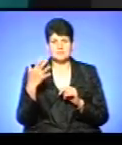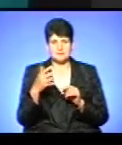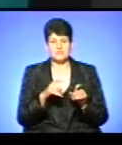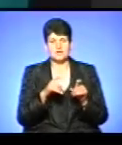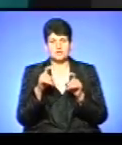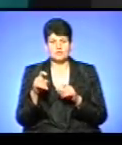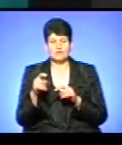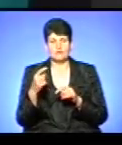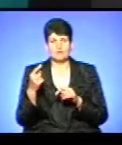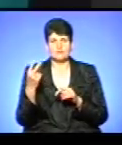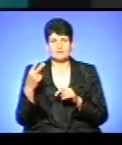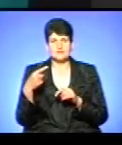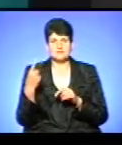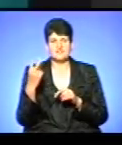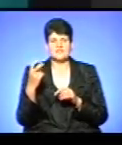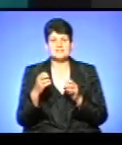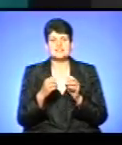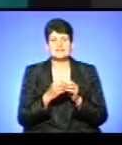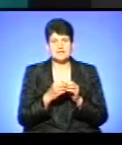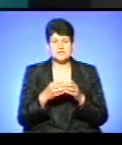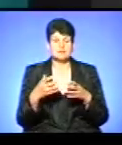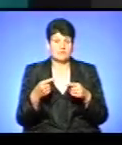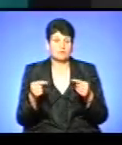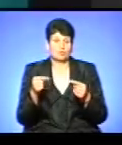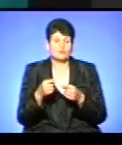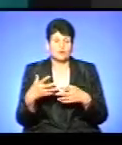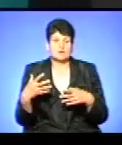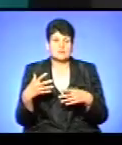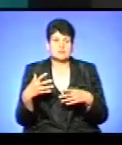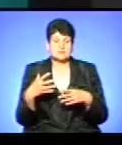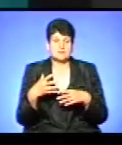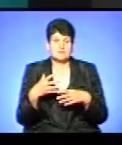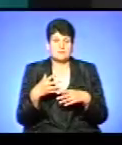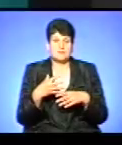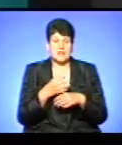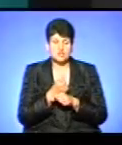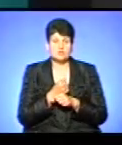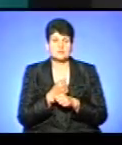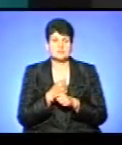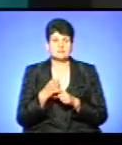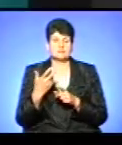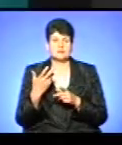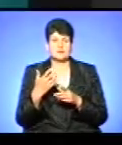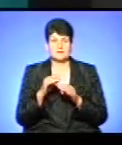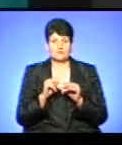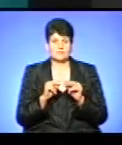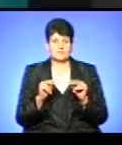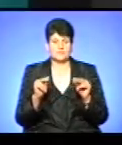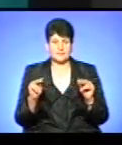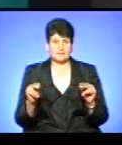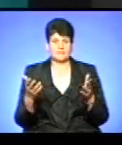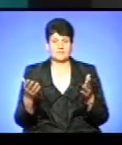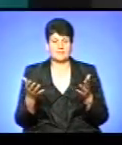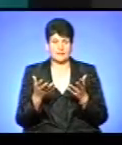в 21-ю школу 210. І, відповідно, зменшилося навантаження, відповідна мережа і, власне,